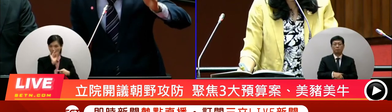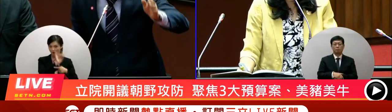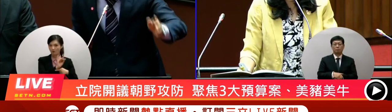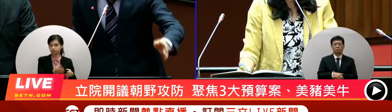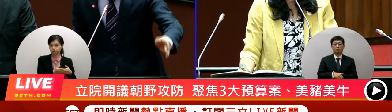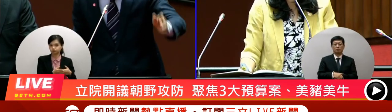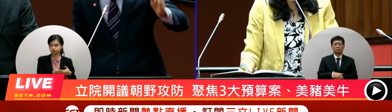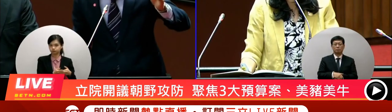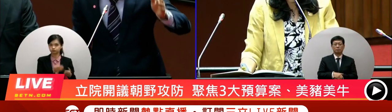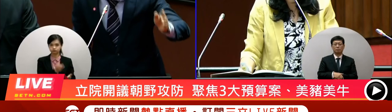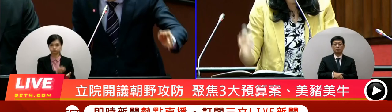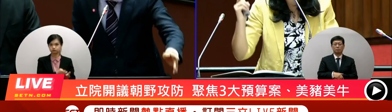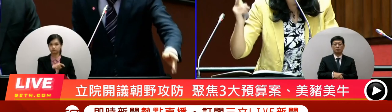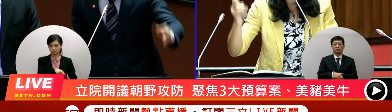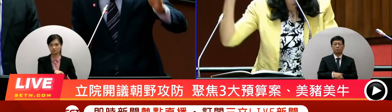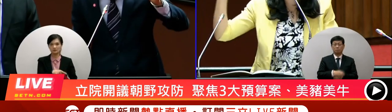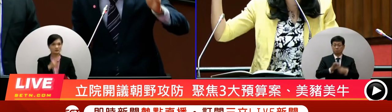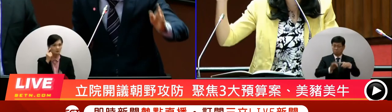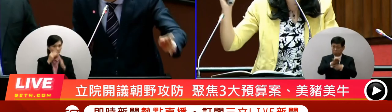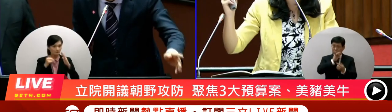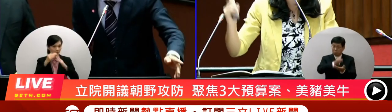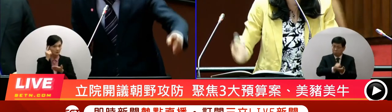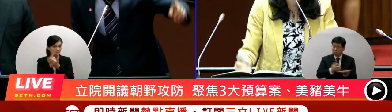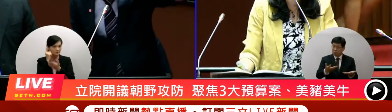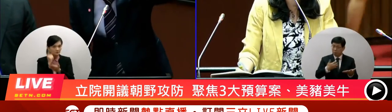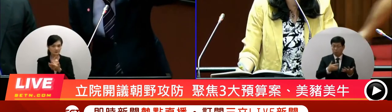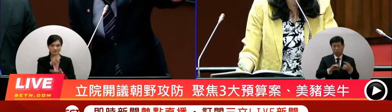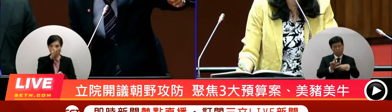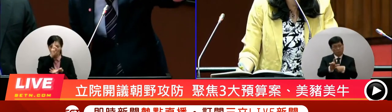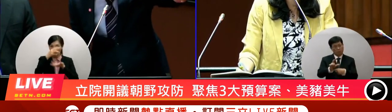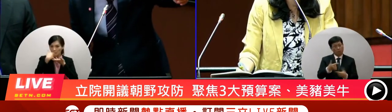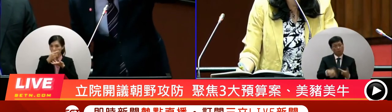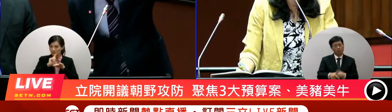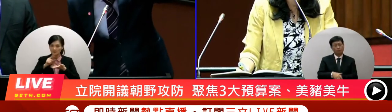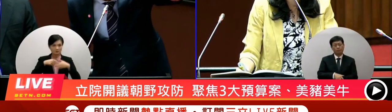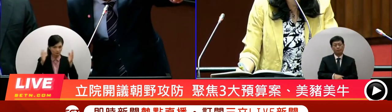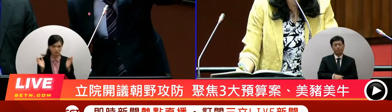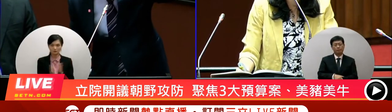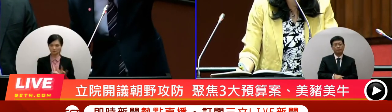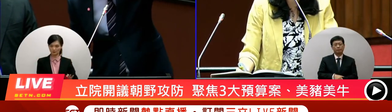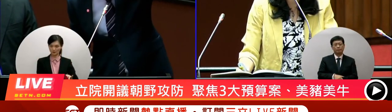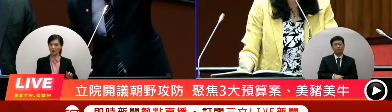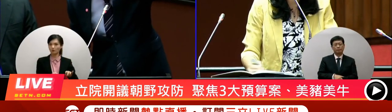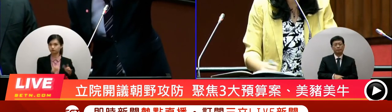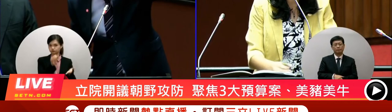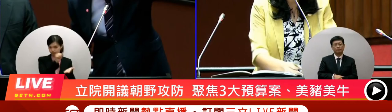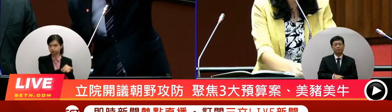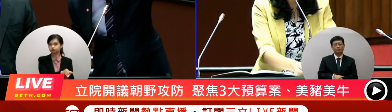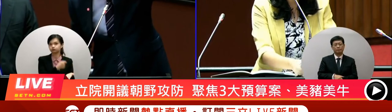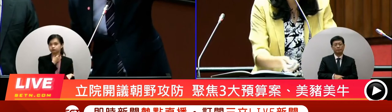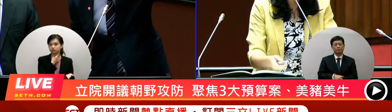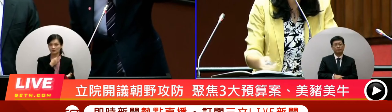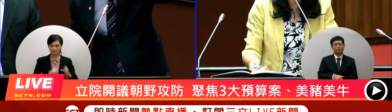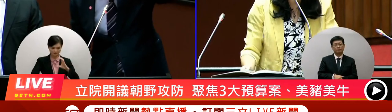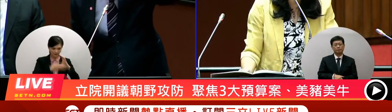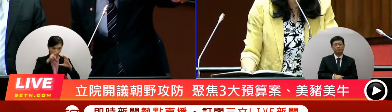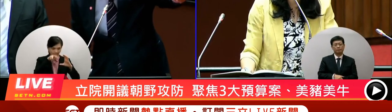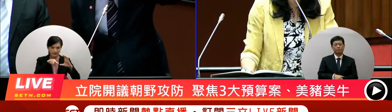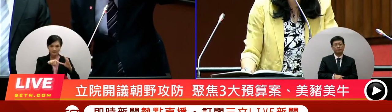个学校每一天中午吃什么食材都在登录平台。登录平台里面，您看到的这个三